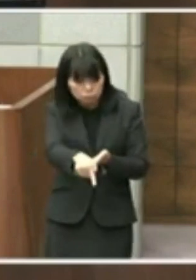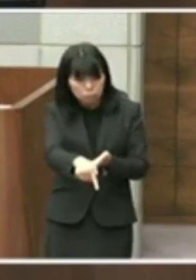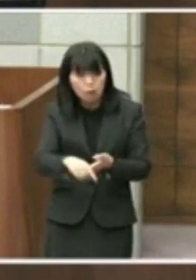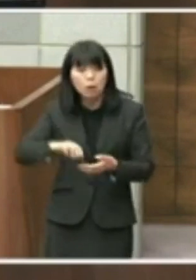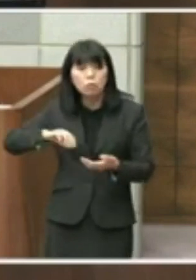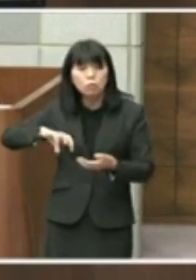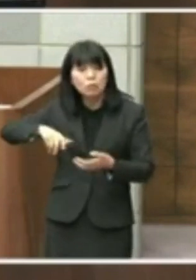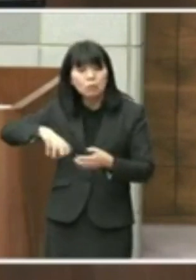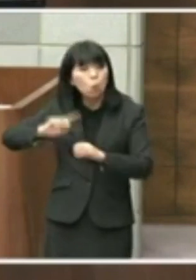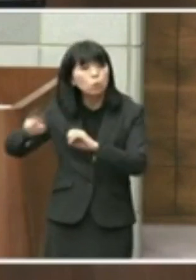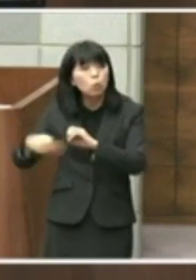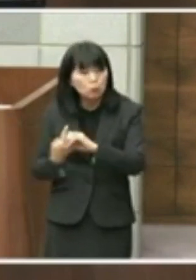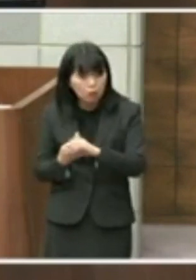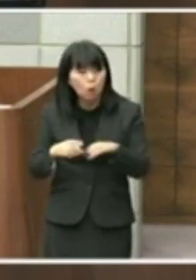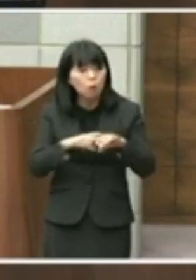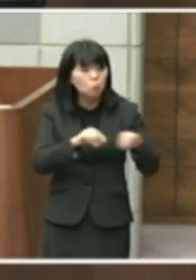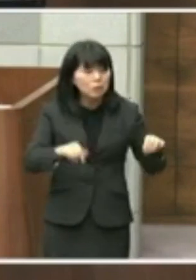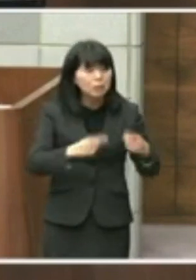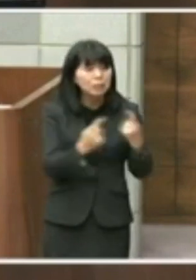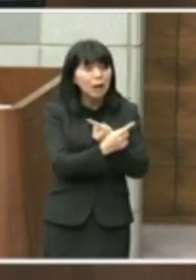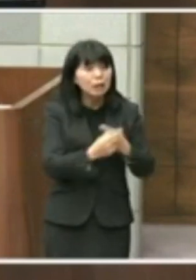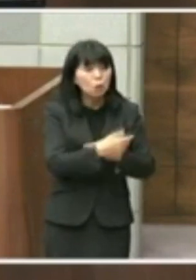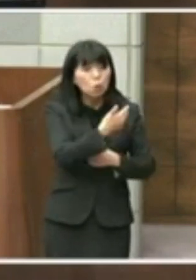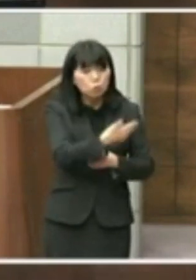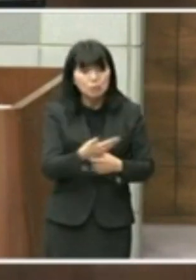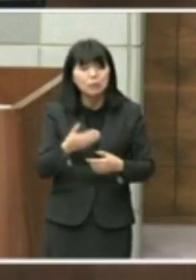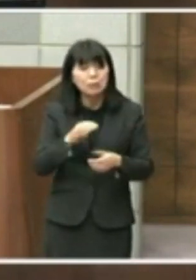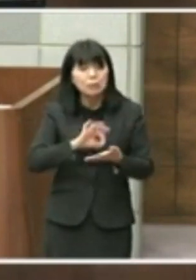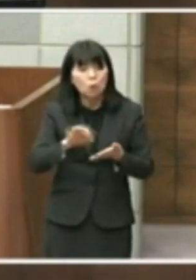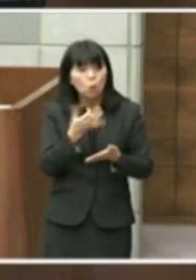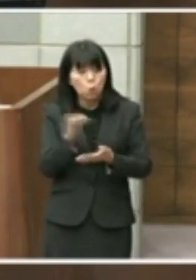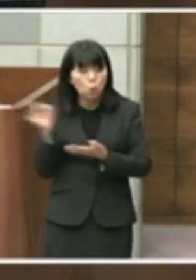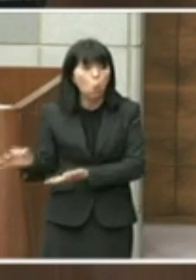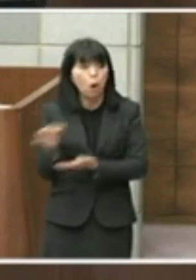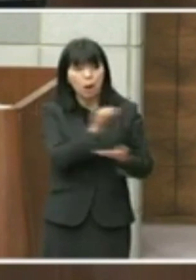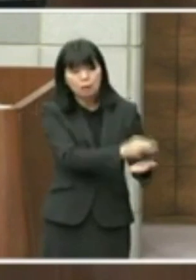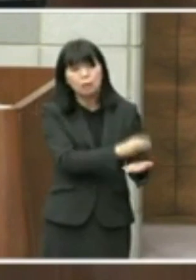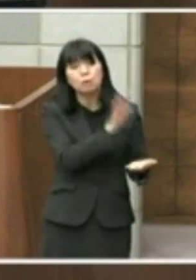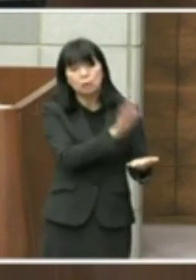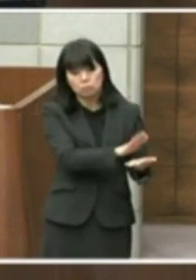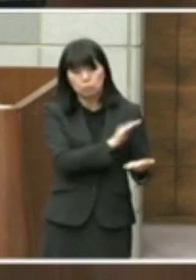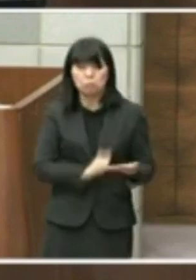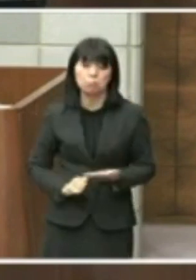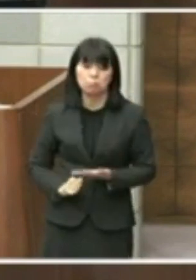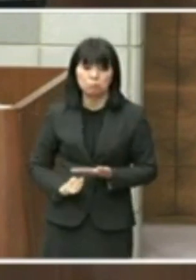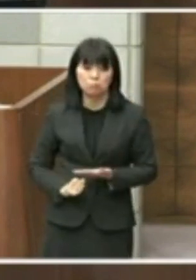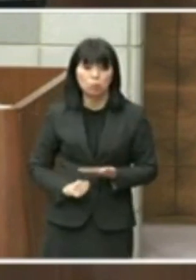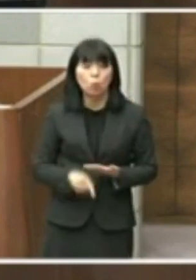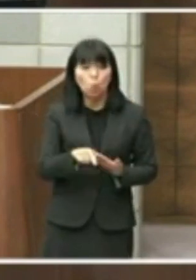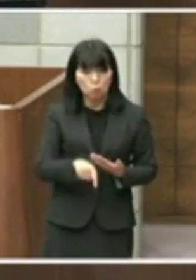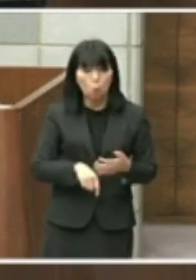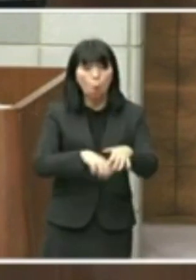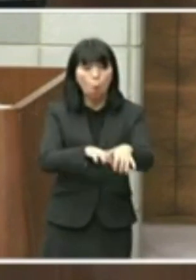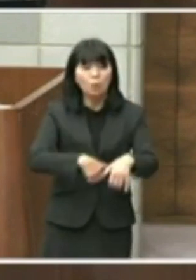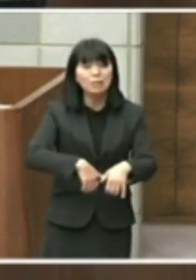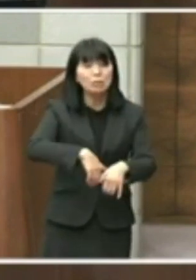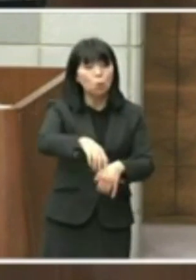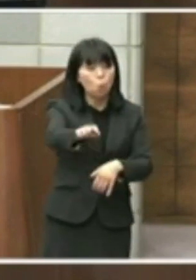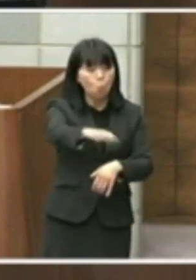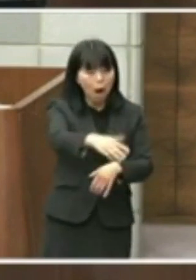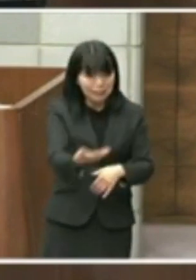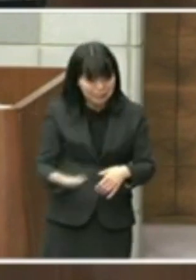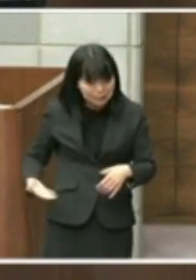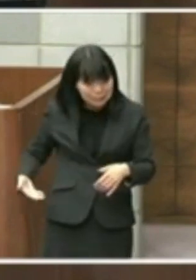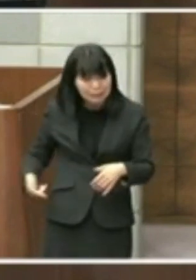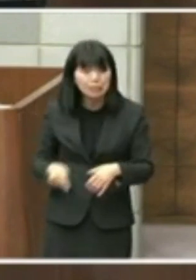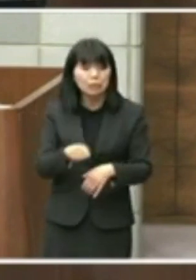から土地改良区に使用料が支払われております。 林崎堀屋からの自衛基地は